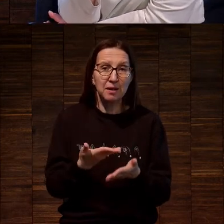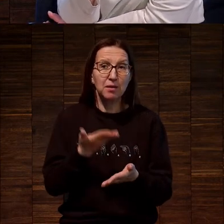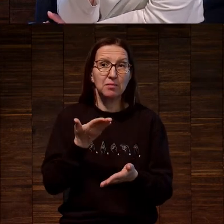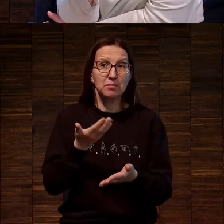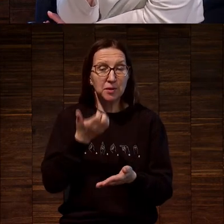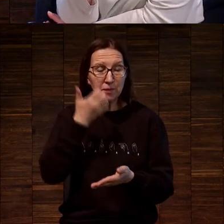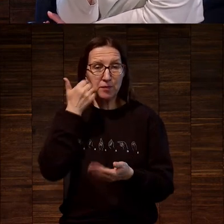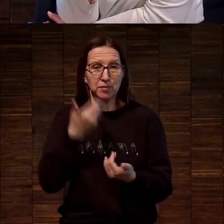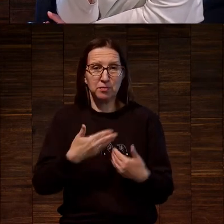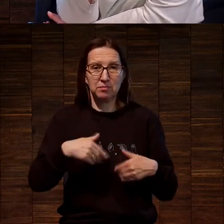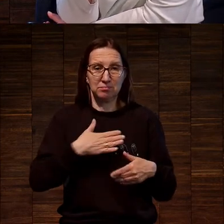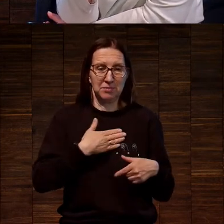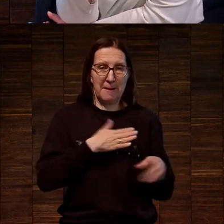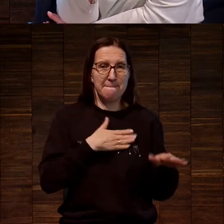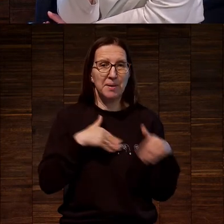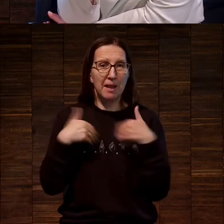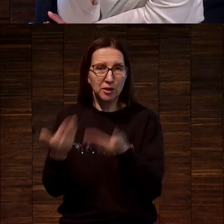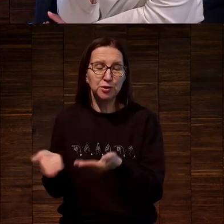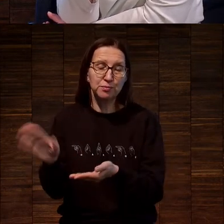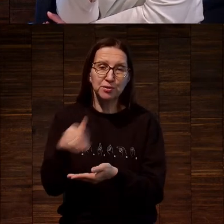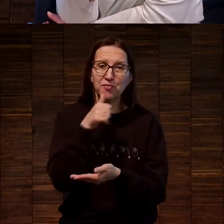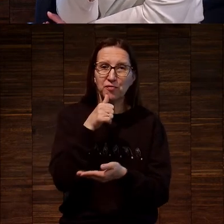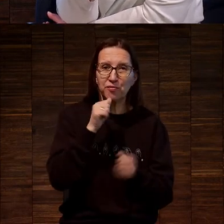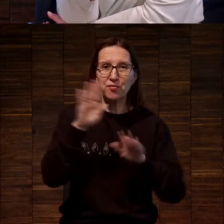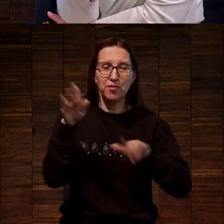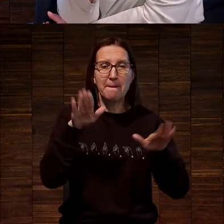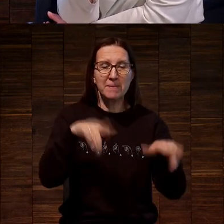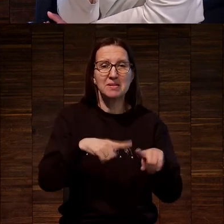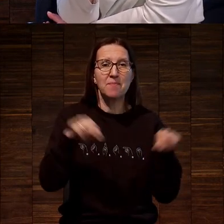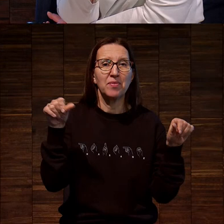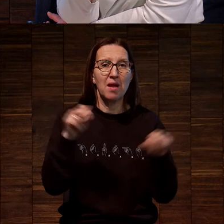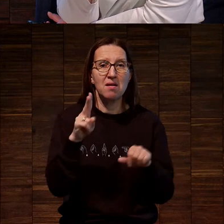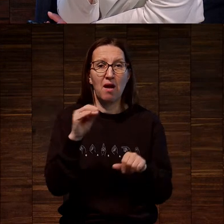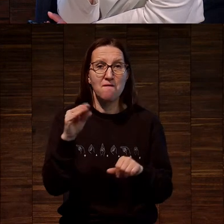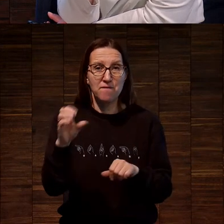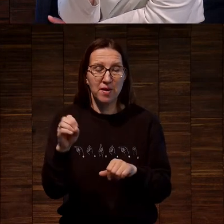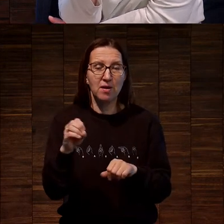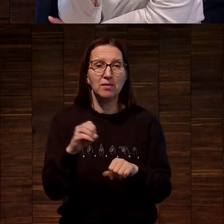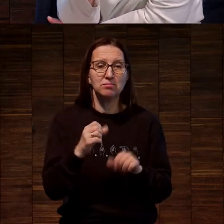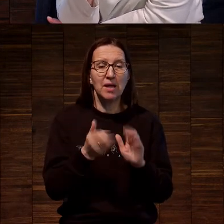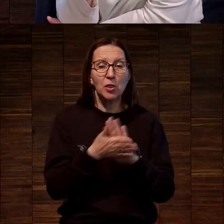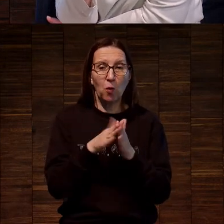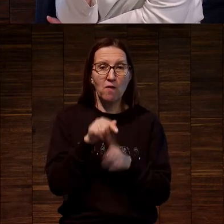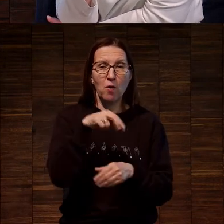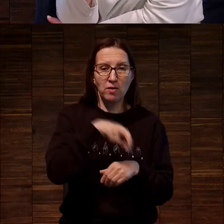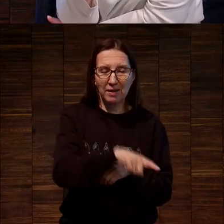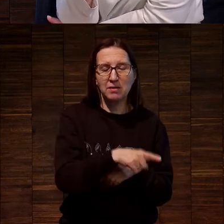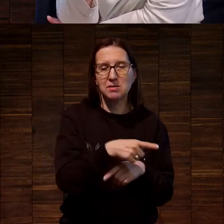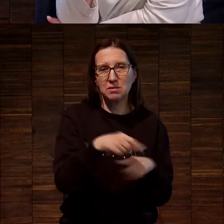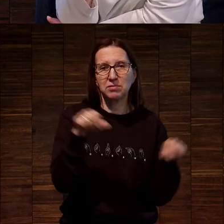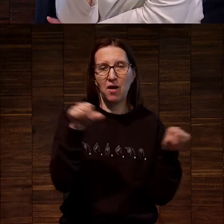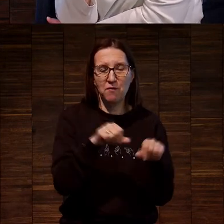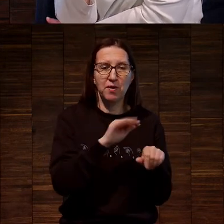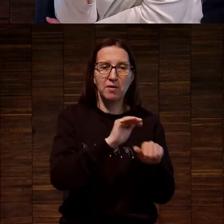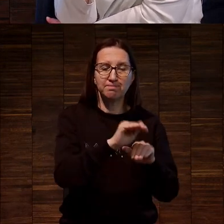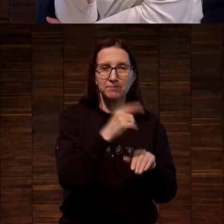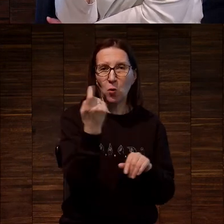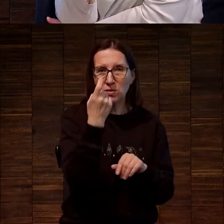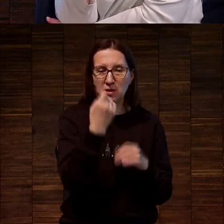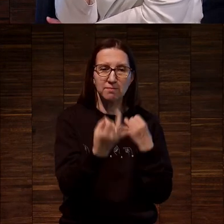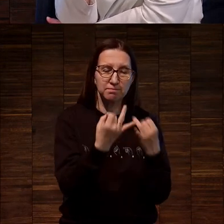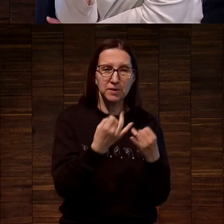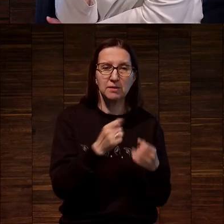воспользовавшись нашим предложением, устроили выставку в кафе. Они сами договорились с пространством, с владельцами,